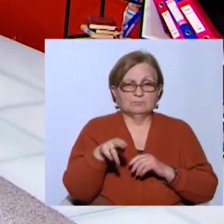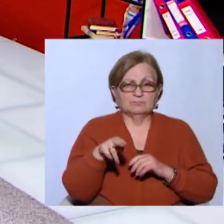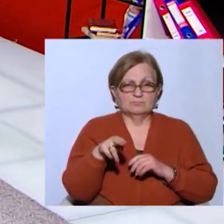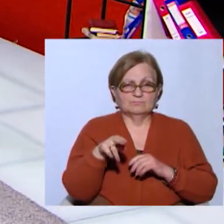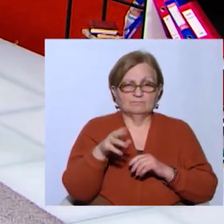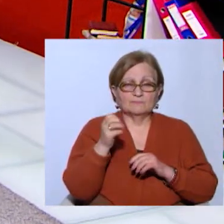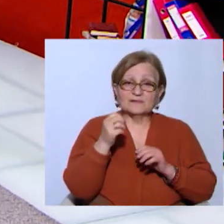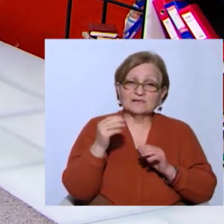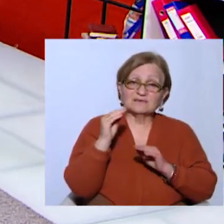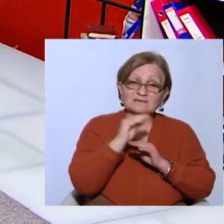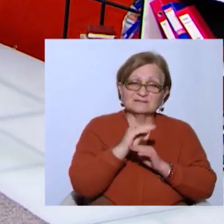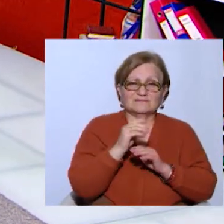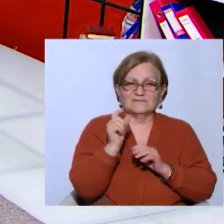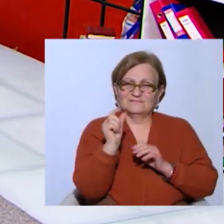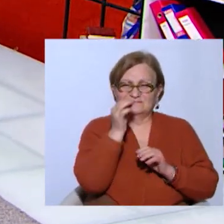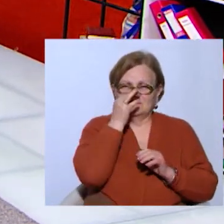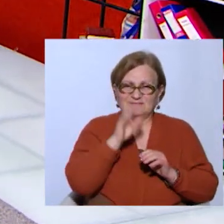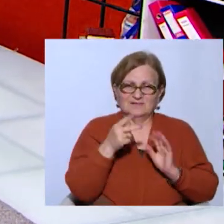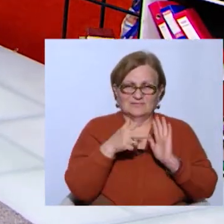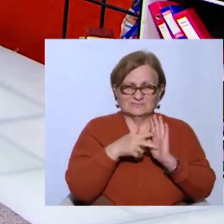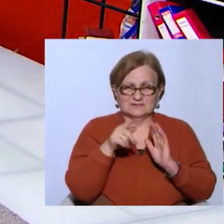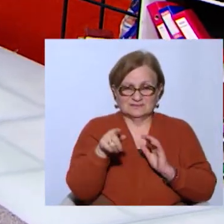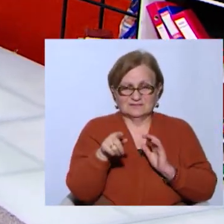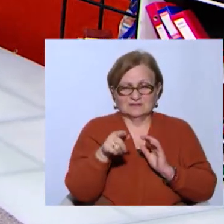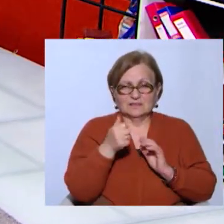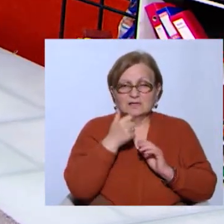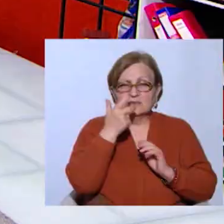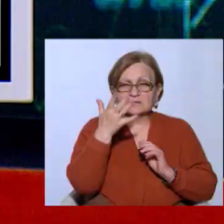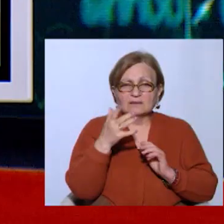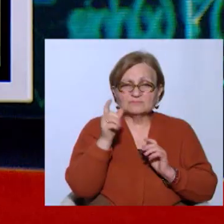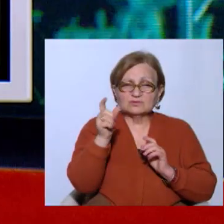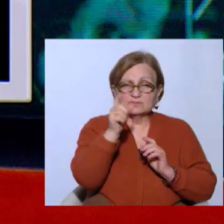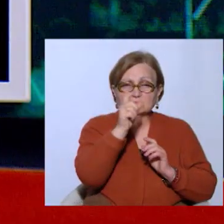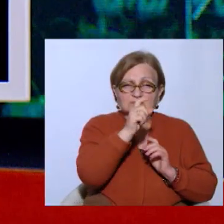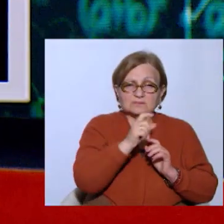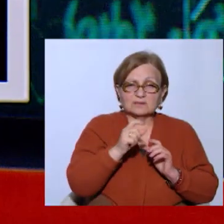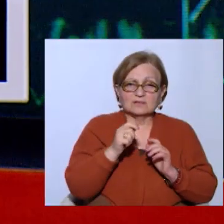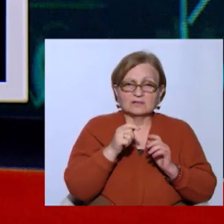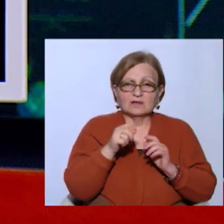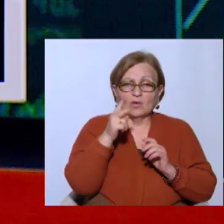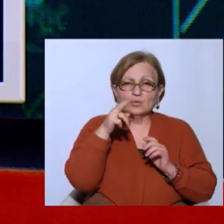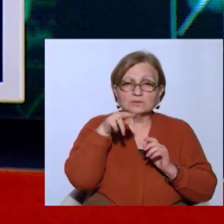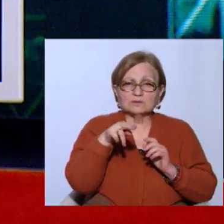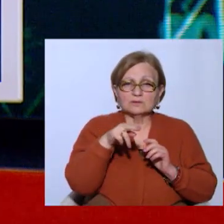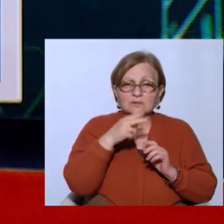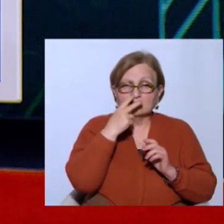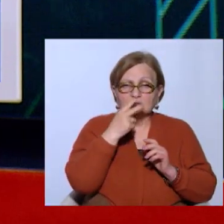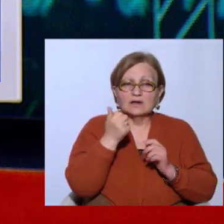და კიდევ ნაწილი რადიანი, ხო? ანუ ეს ხო რამდენჯერ ჩაეტევას მიშვენებს? ფაქტიურად ეს 2π